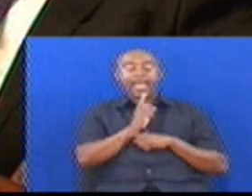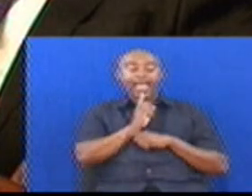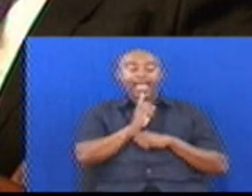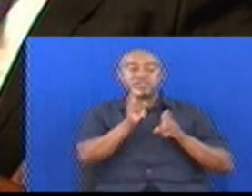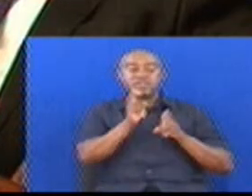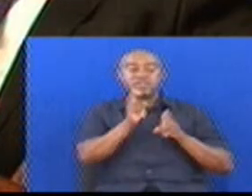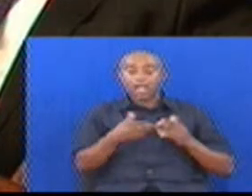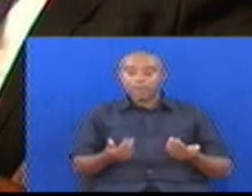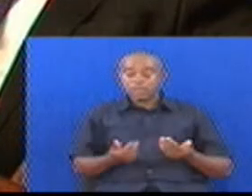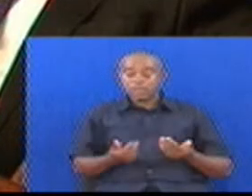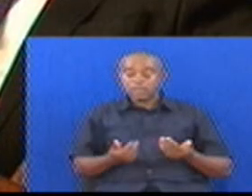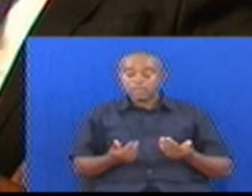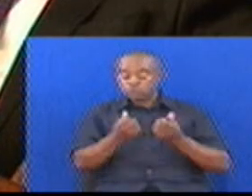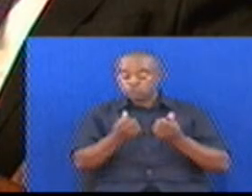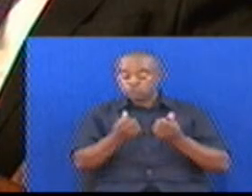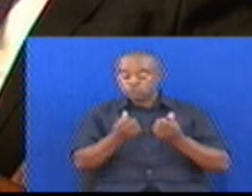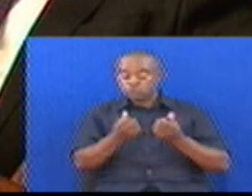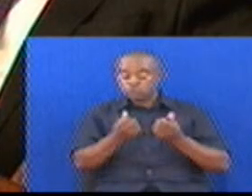kilo